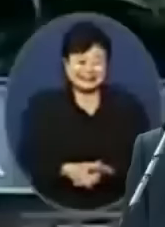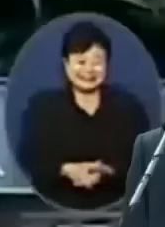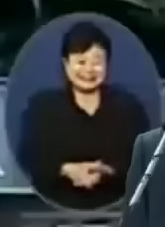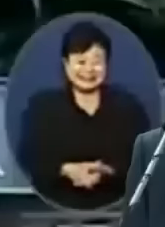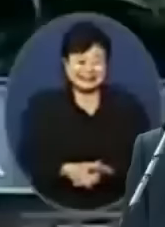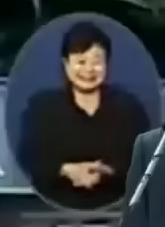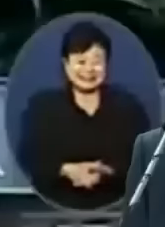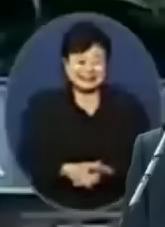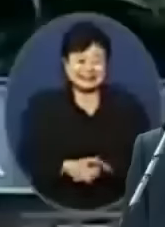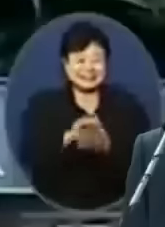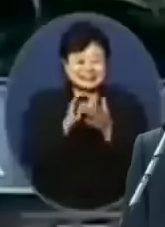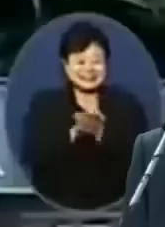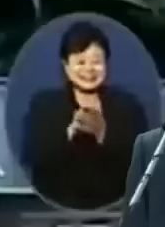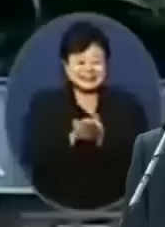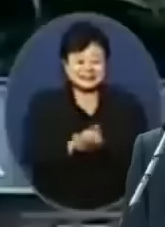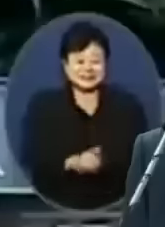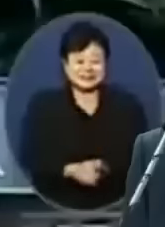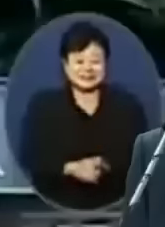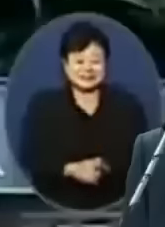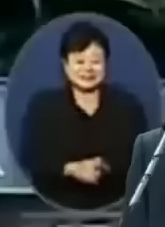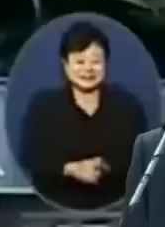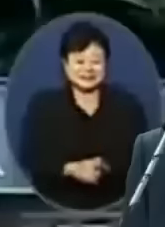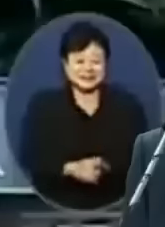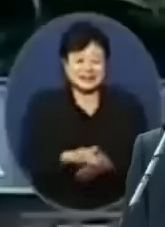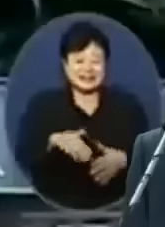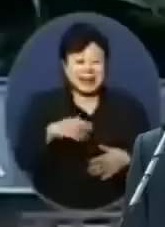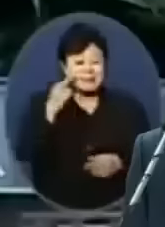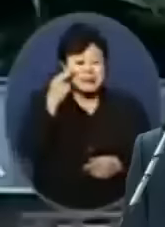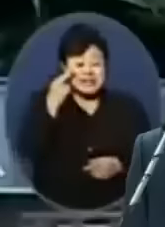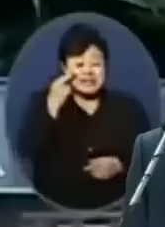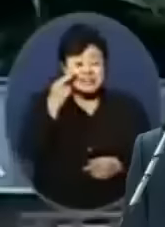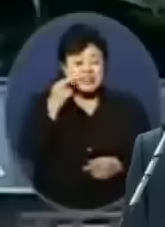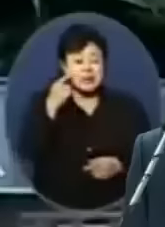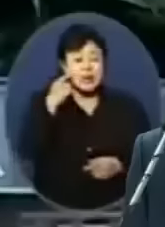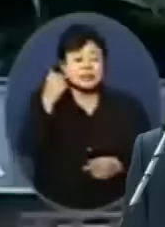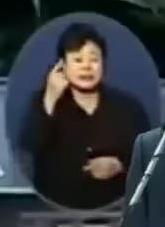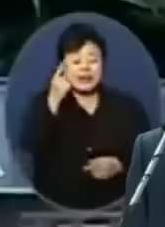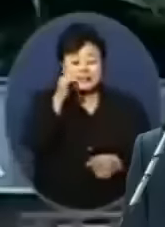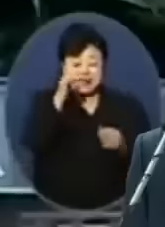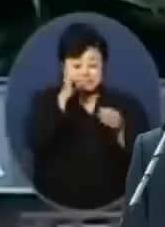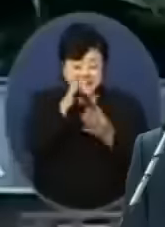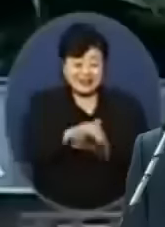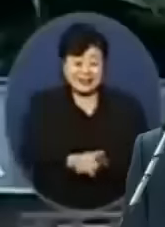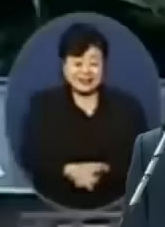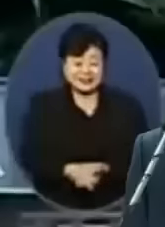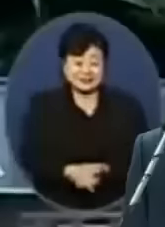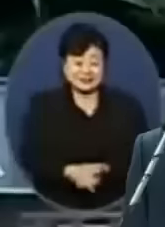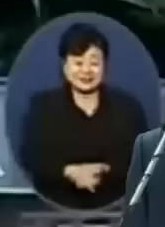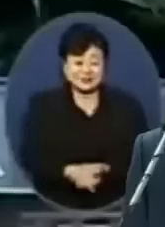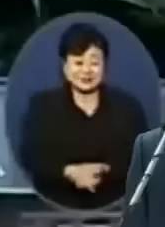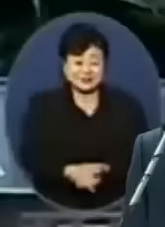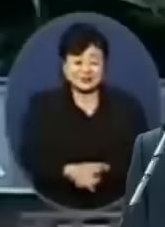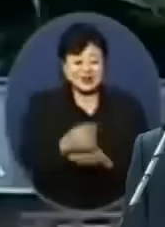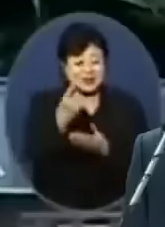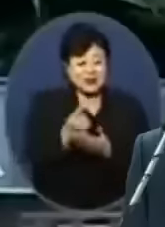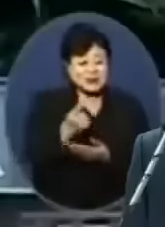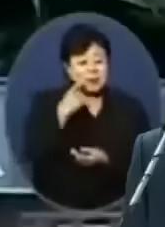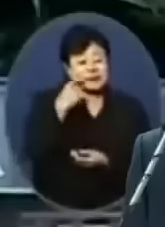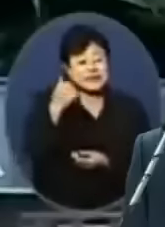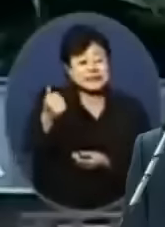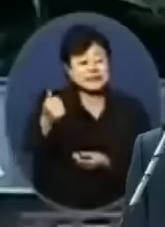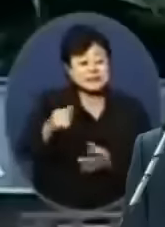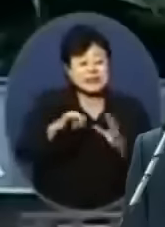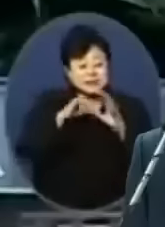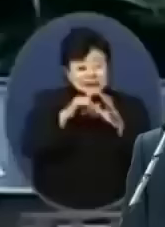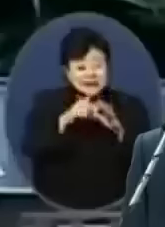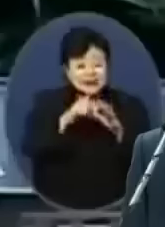제가 친한 친구인 남미에 있는 목사 한 분인데, 그가 내게 와서 목사님,